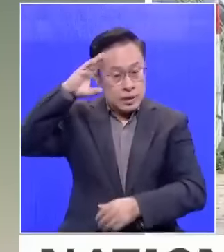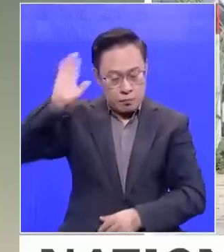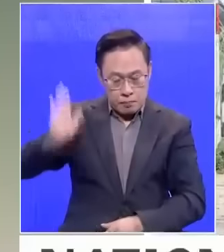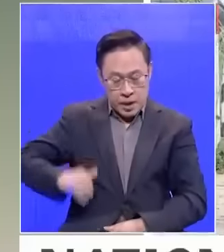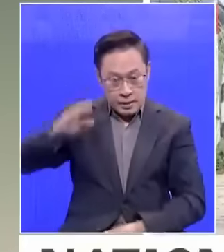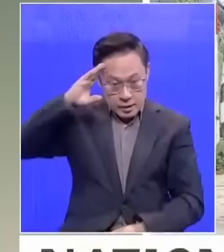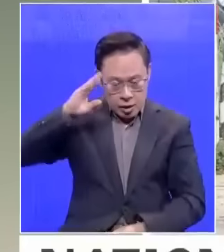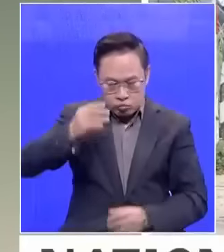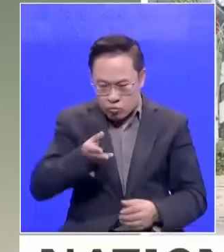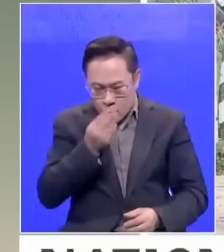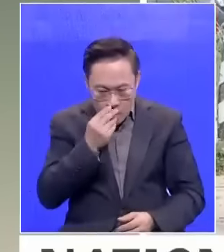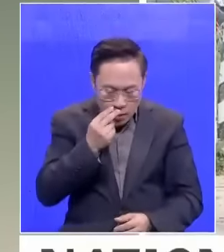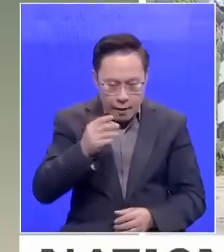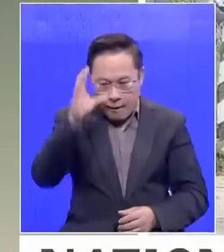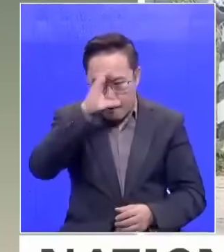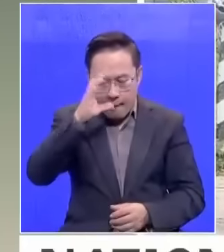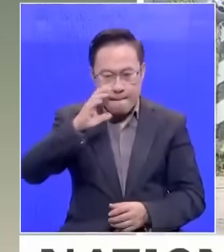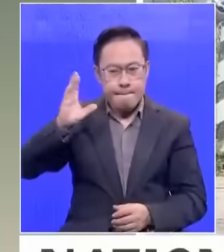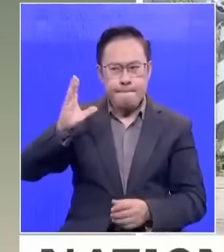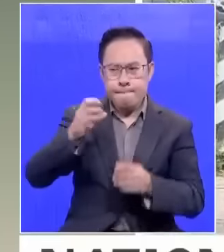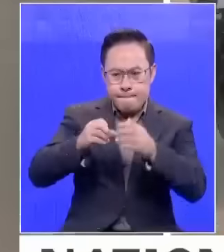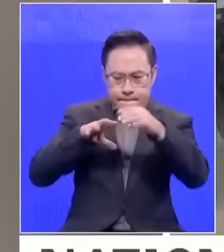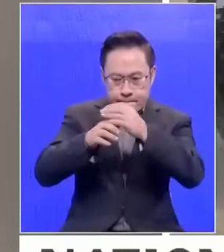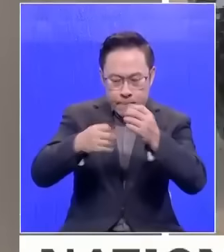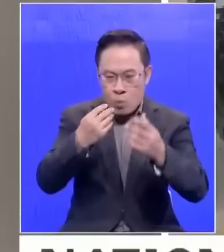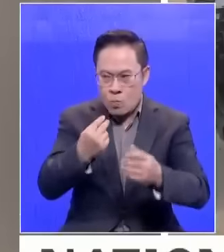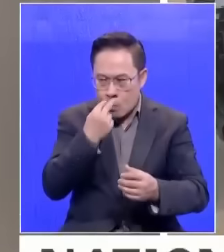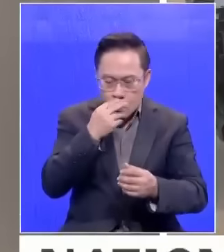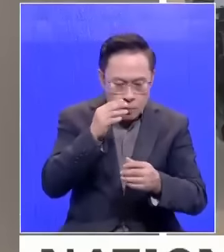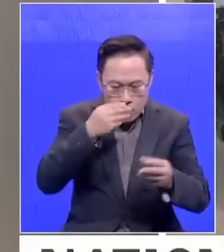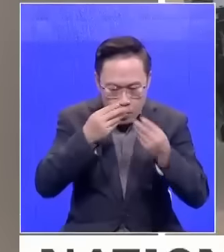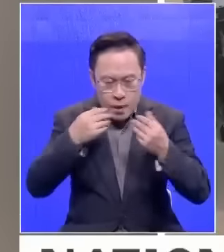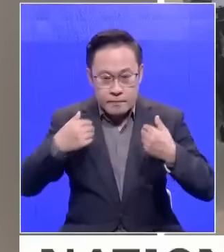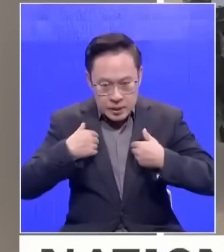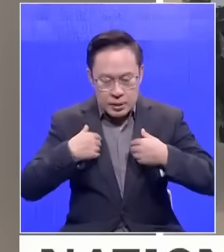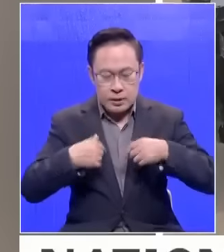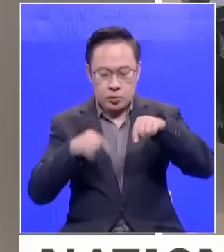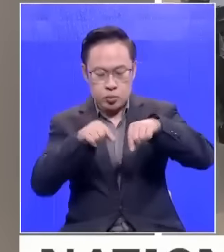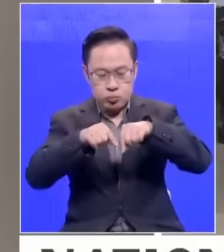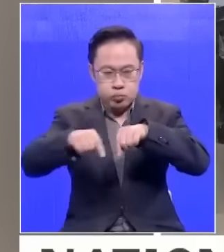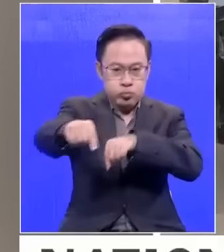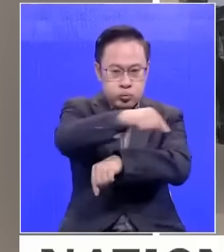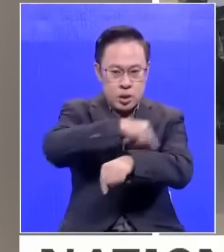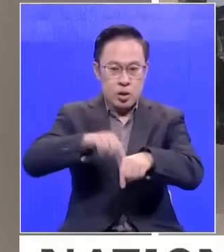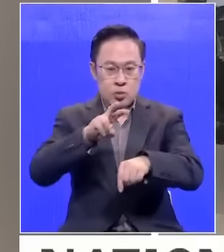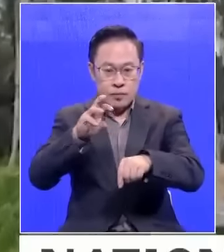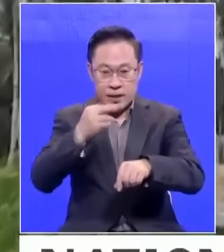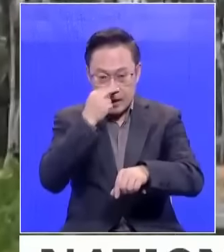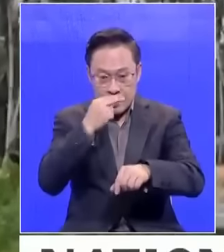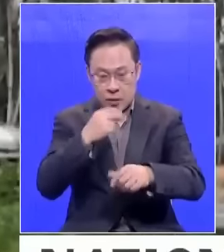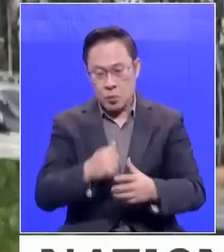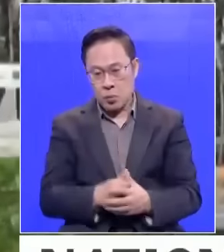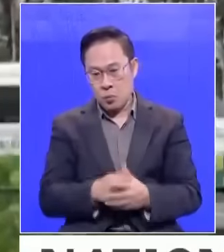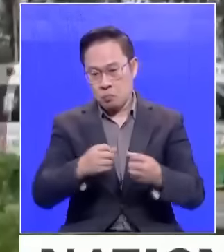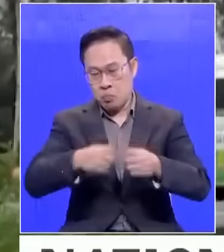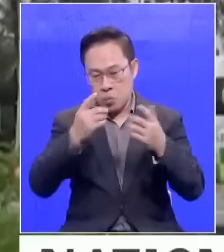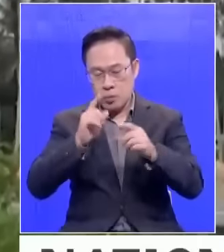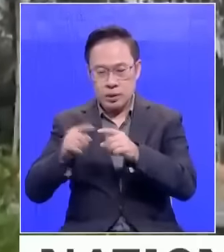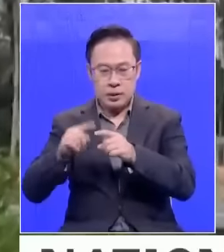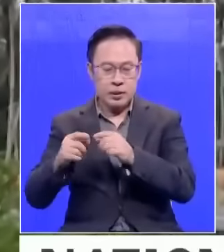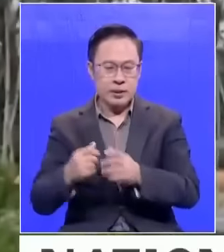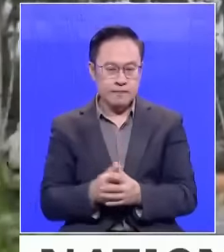เดินเท้าเข้าไปตรวจสอบในระยะ200เมตรนะคะตั้งแต่บริเวณหลุมระเบิดจนกระทั่งที่รถเสียหลักตกข้างทางนะค